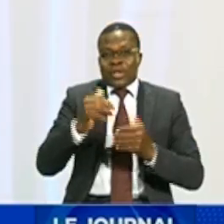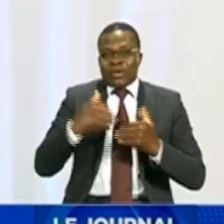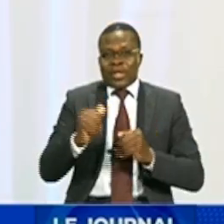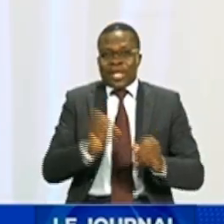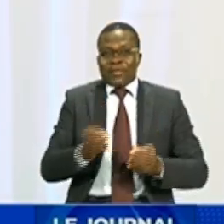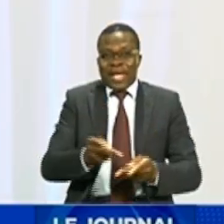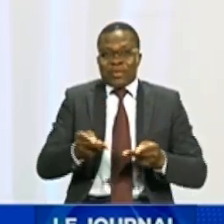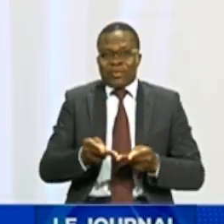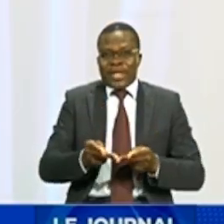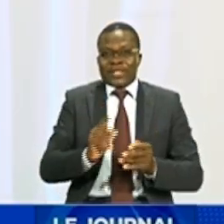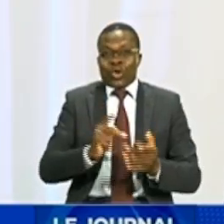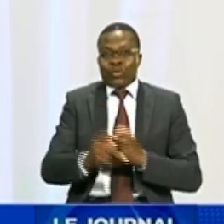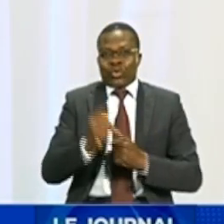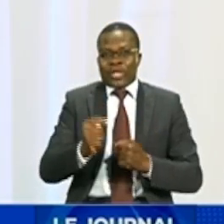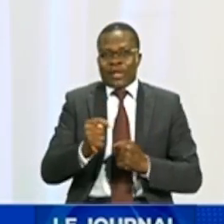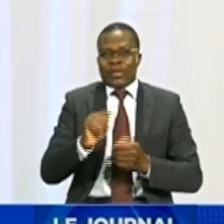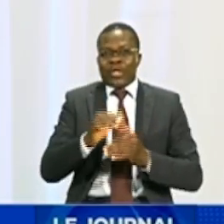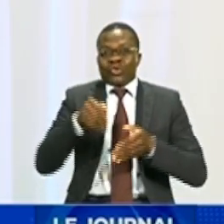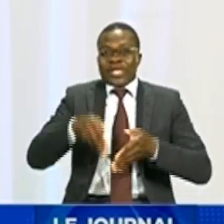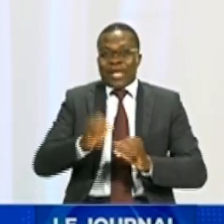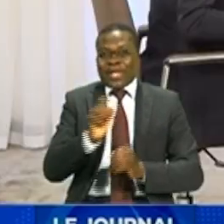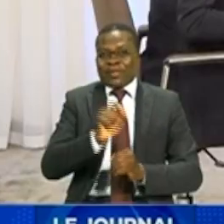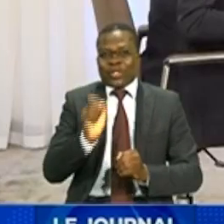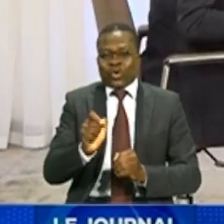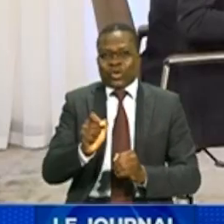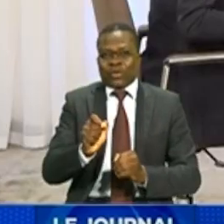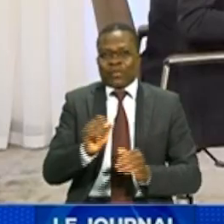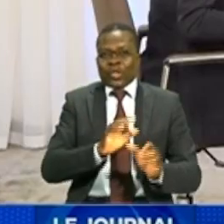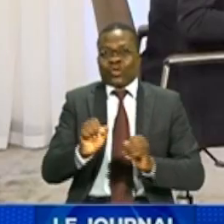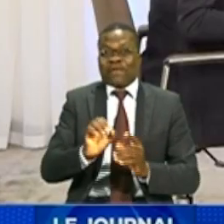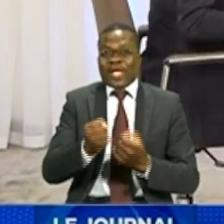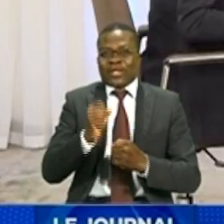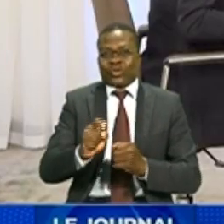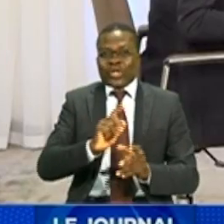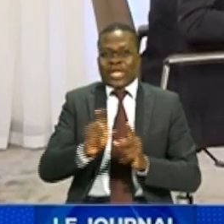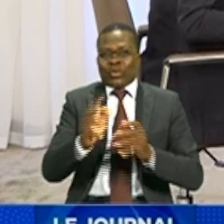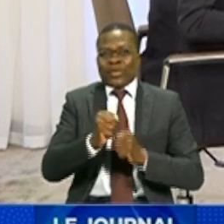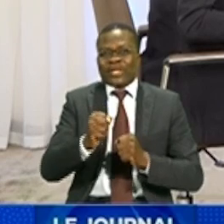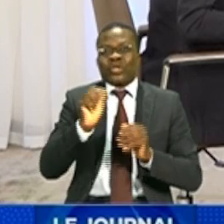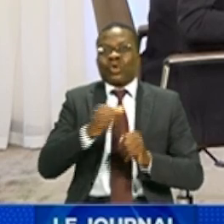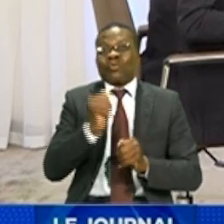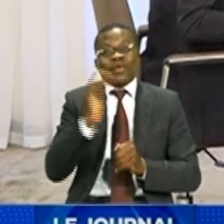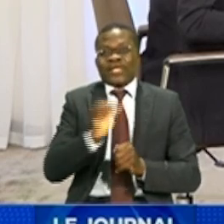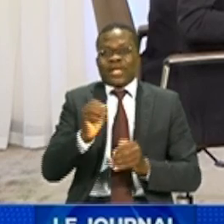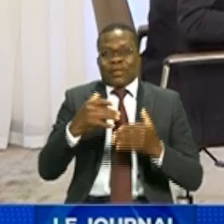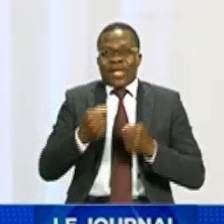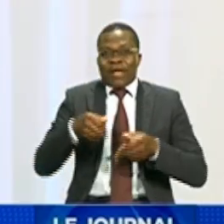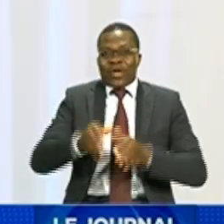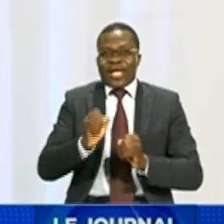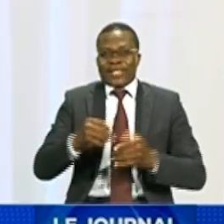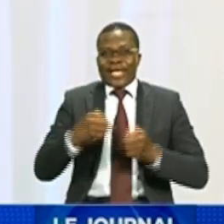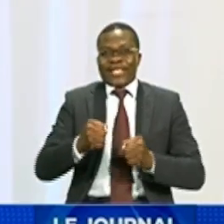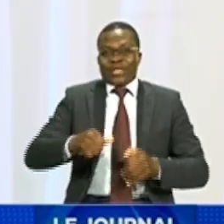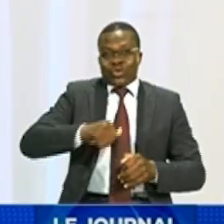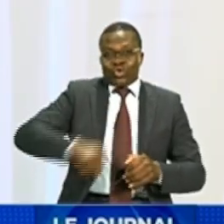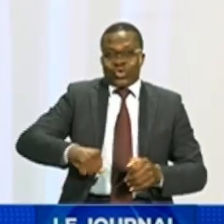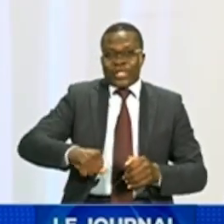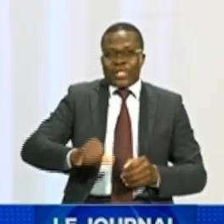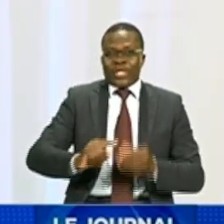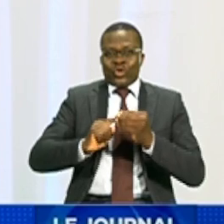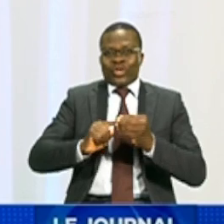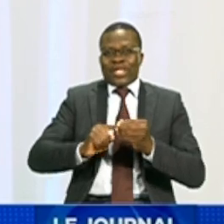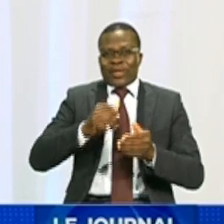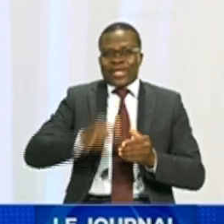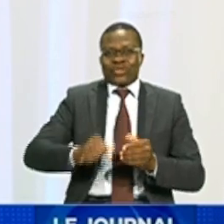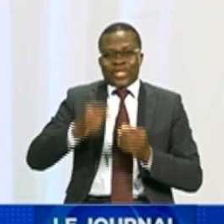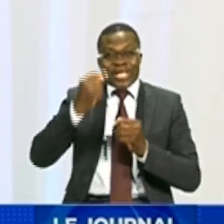mis en place un programme, ce qui a permis donc de faire en sorte que des populations qui ne pouvaient jamais avoir accès à des soins de chirurgie, notamment des soins de